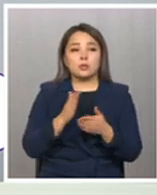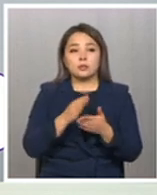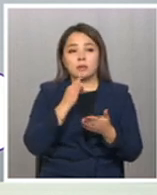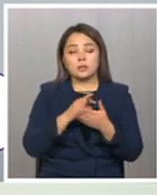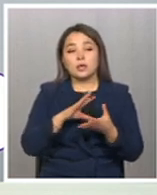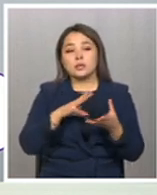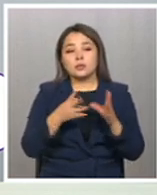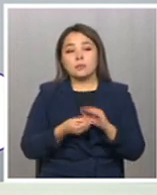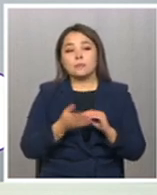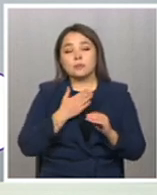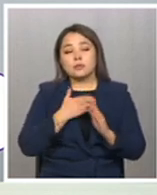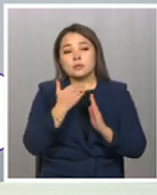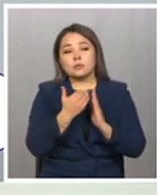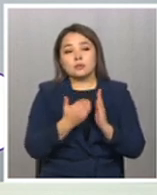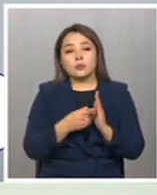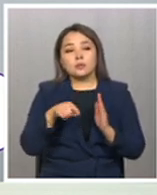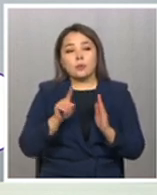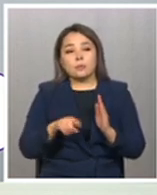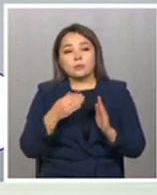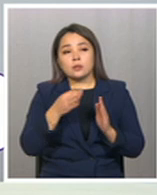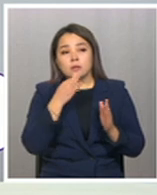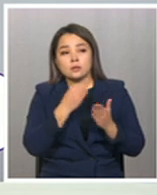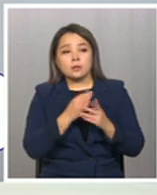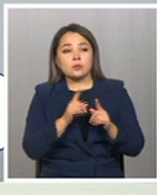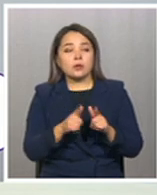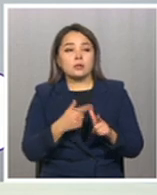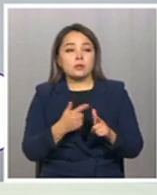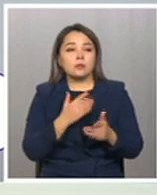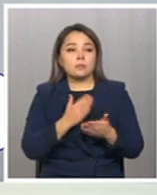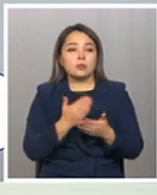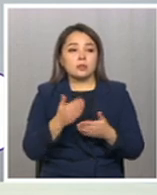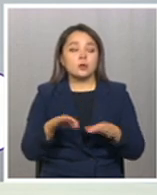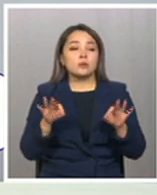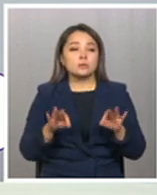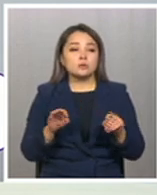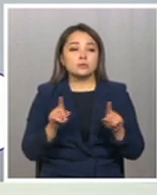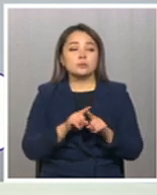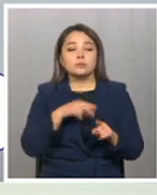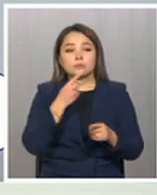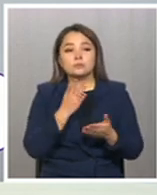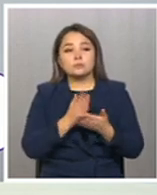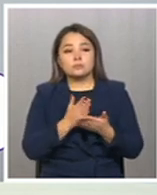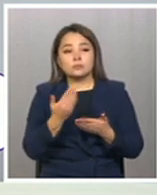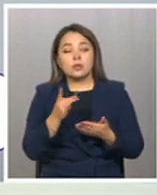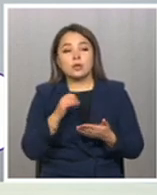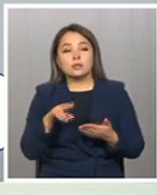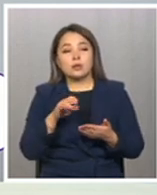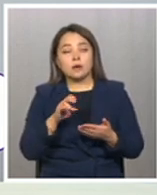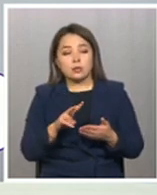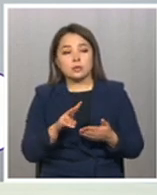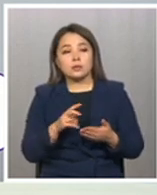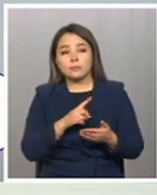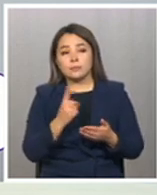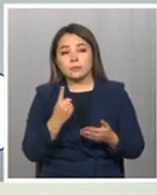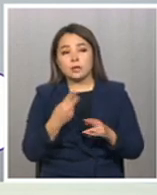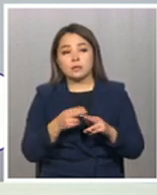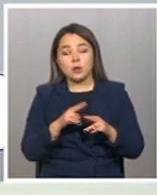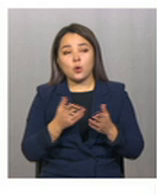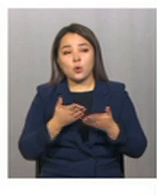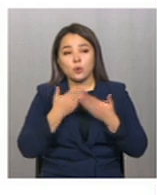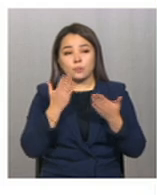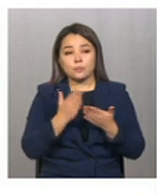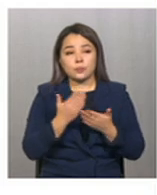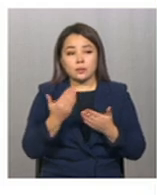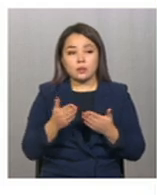Жалпы біз жүйелік номенклатура бойынша атаймыз. Түстеріне қарайтын болсаңыздар, радикал ең алдымен оқылады,